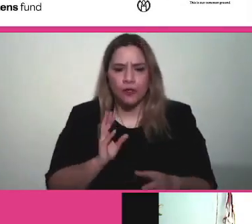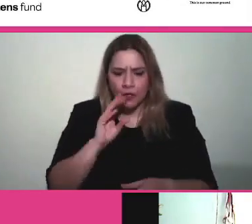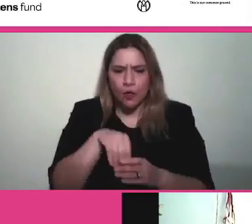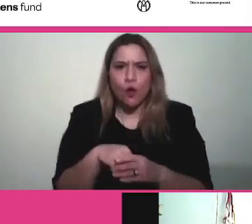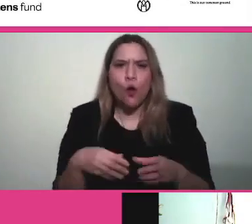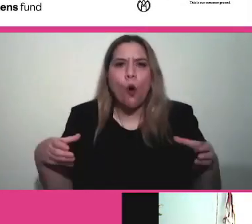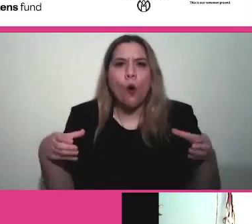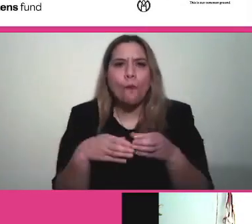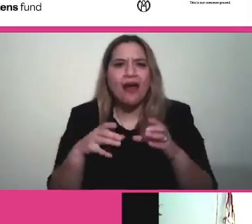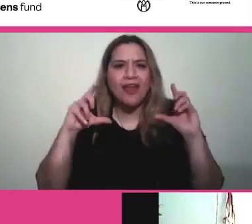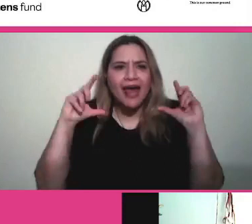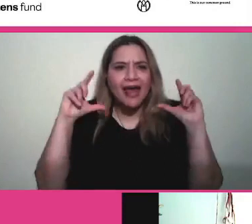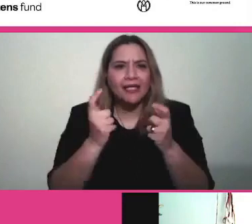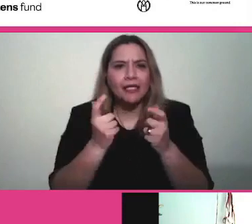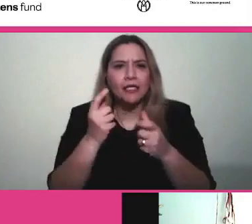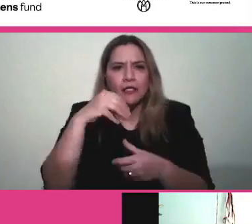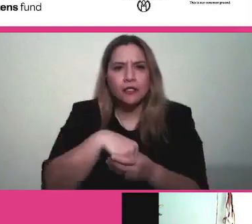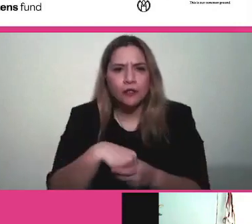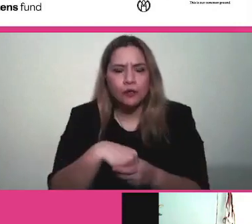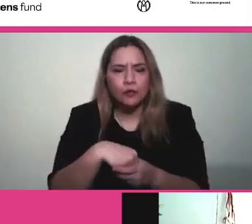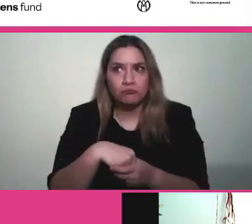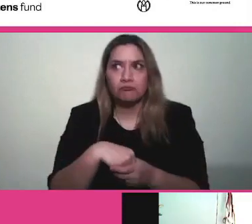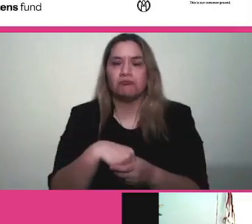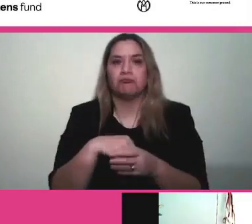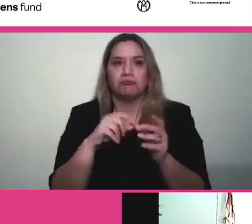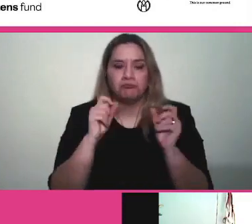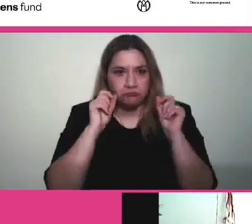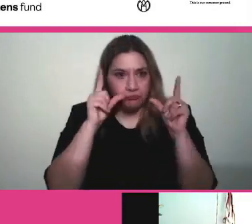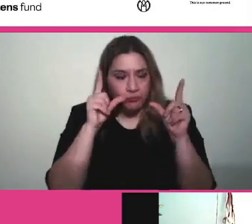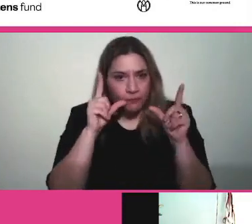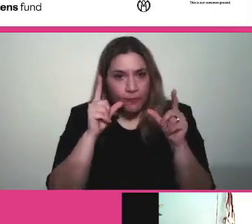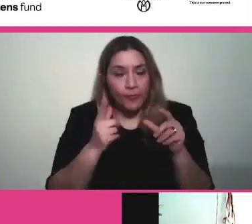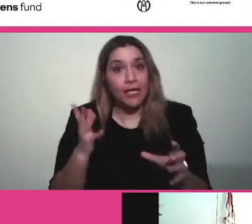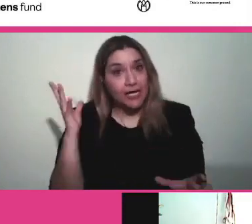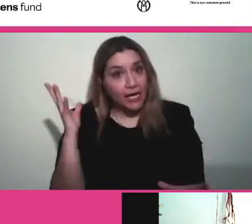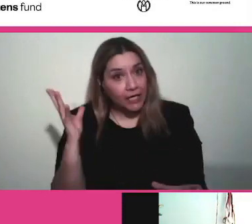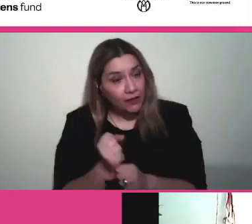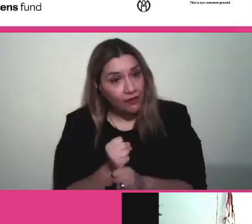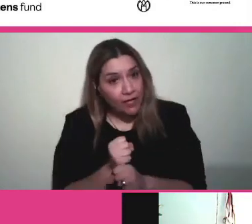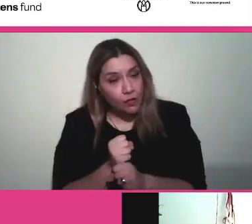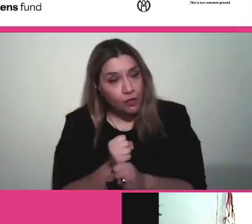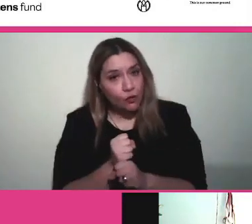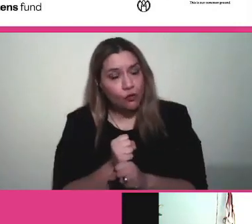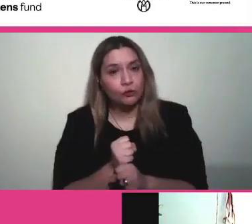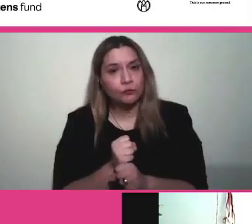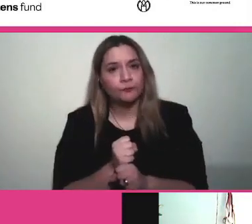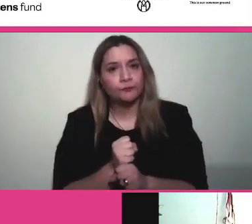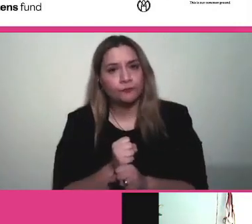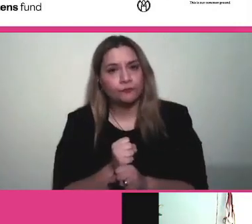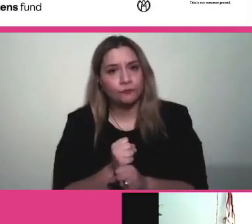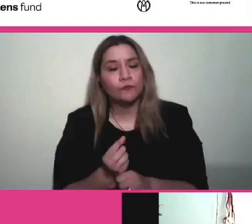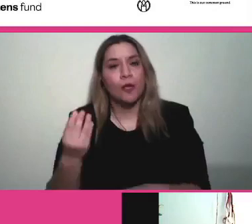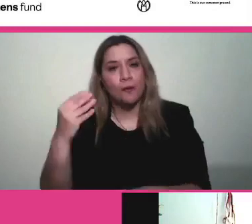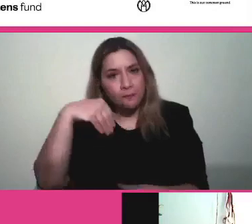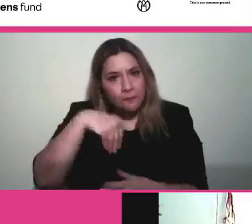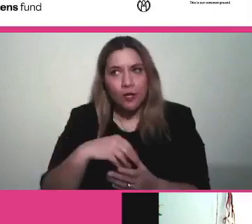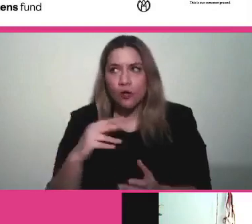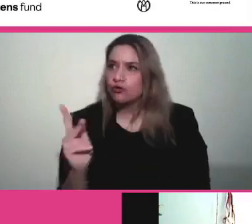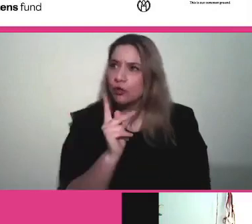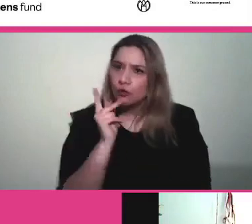εθνική, ώστε να καταφέρω πλέον να είμαι μέρος της κοινωνίας,